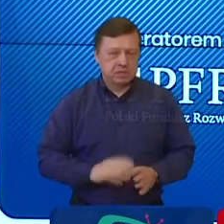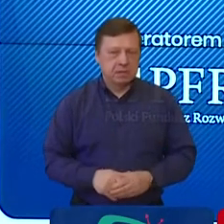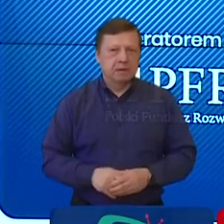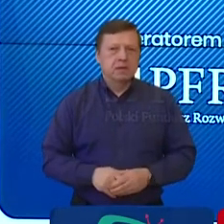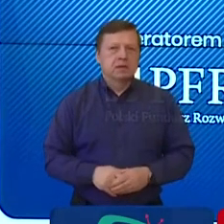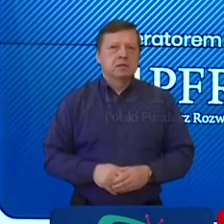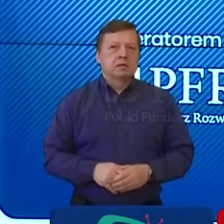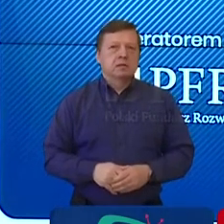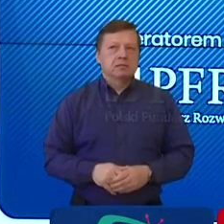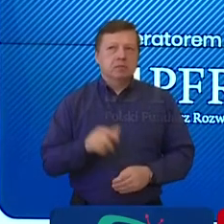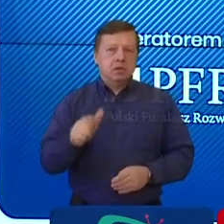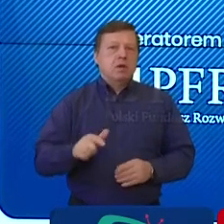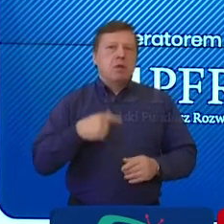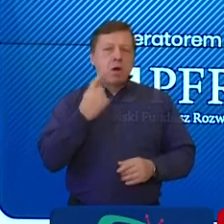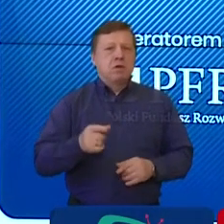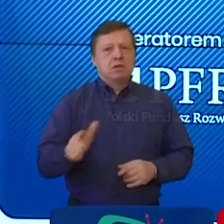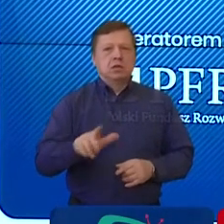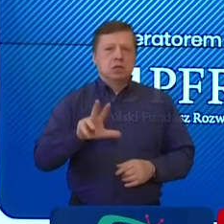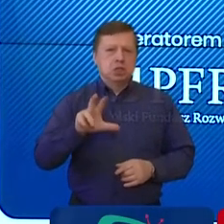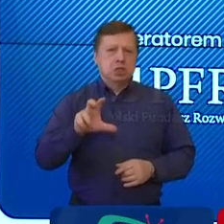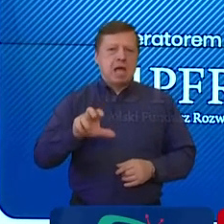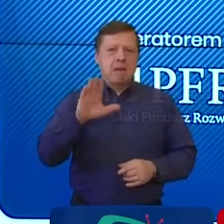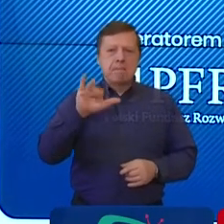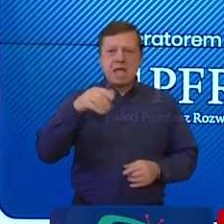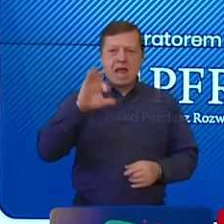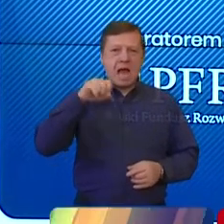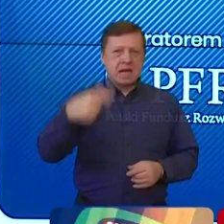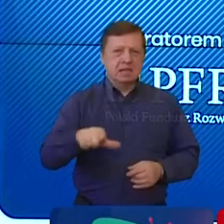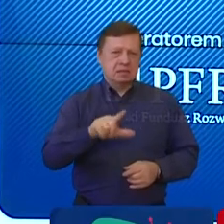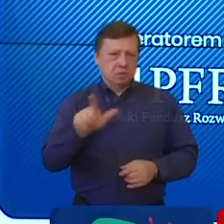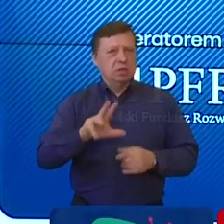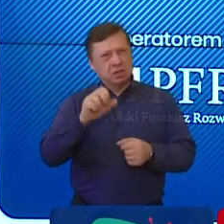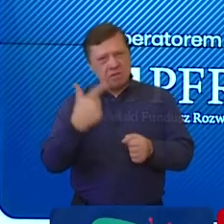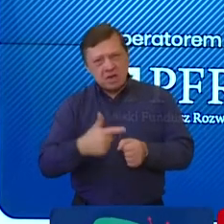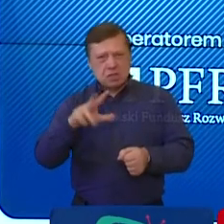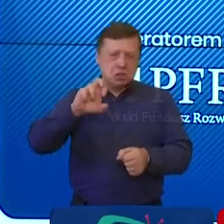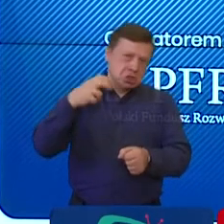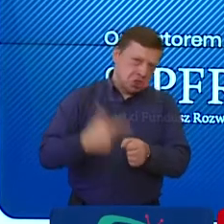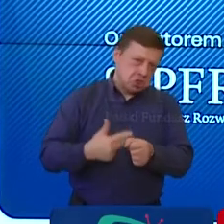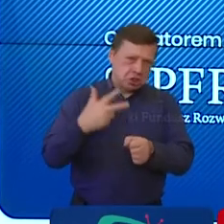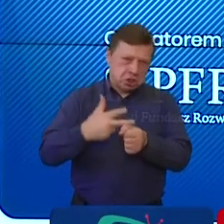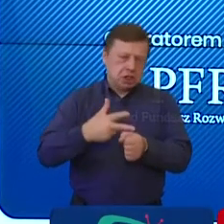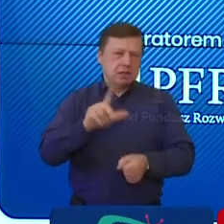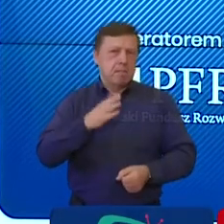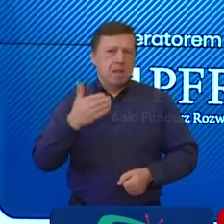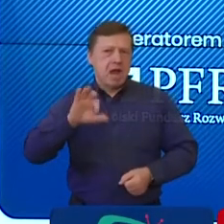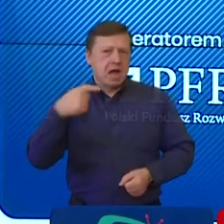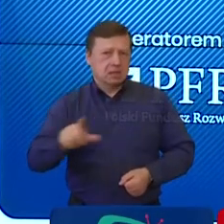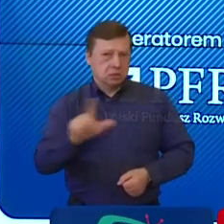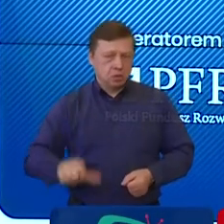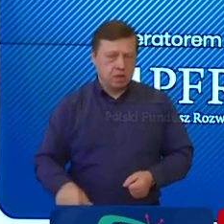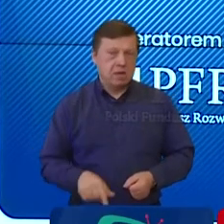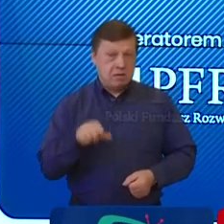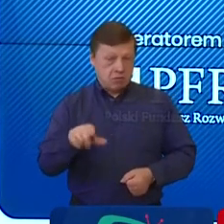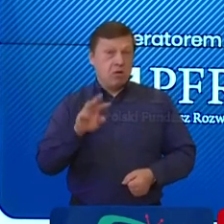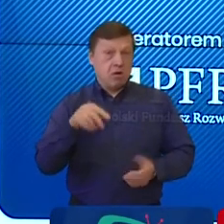swoją wielkością poziomu ponad 300 miliardów złotych. 320, 330 miliardów złotych i tarczę,